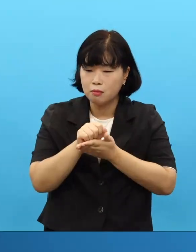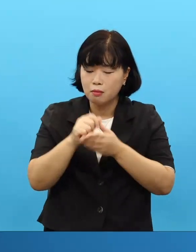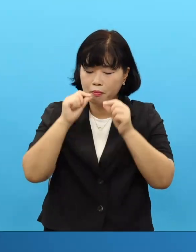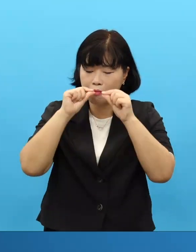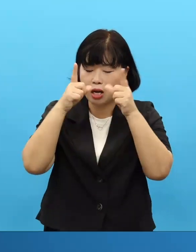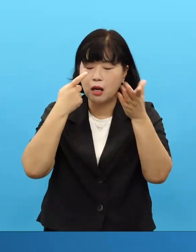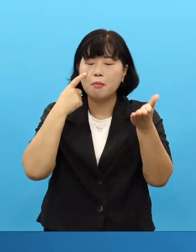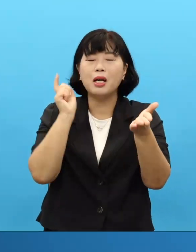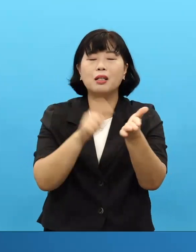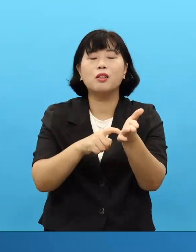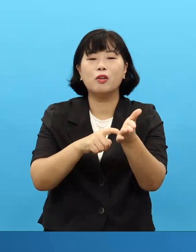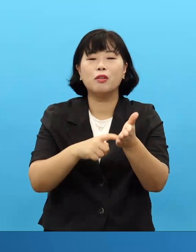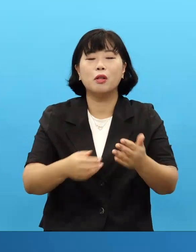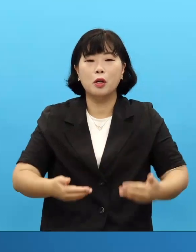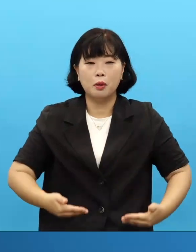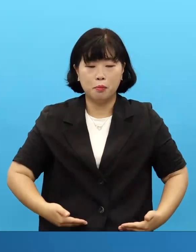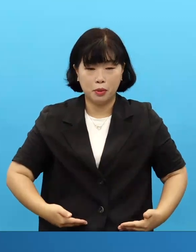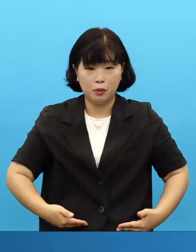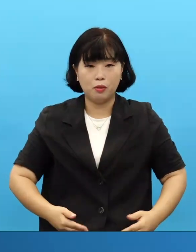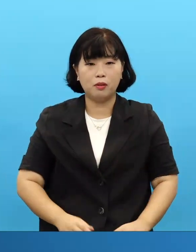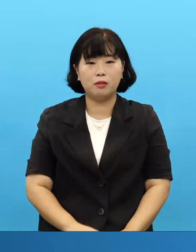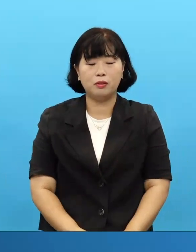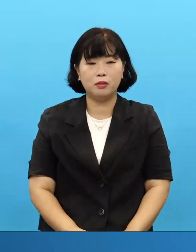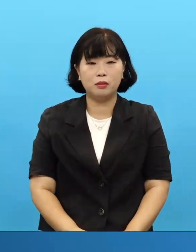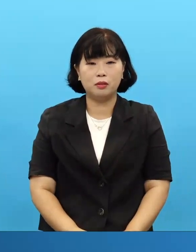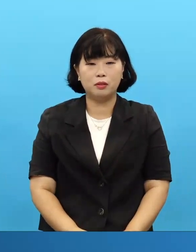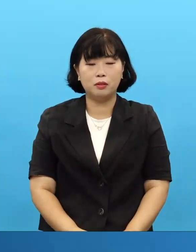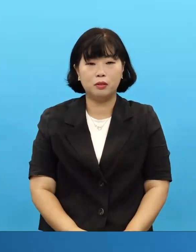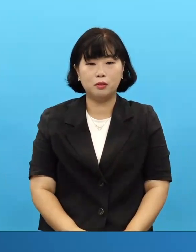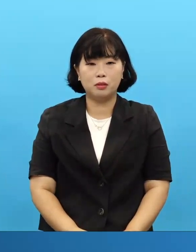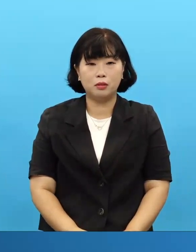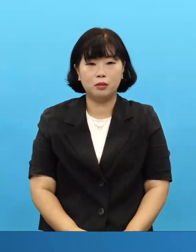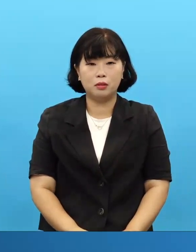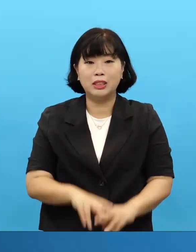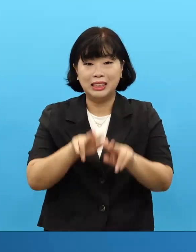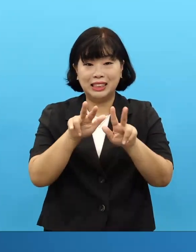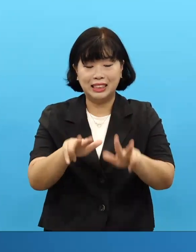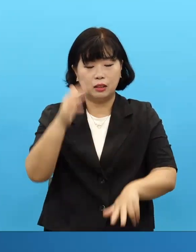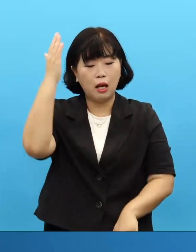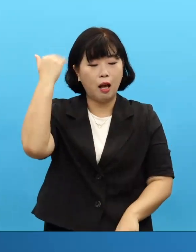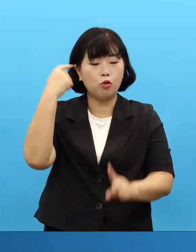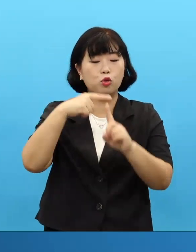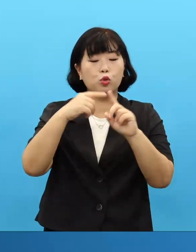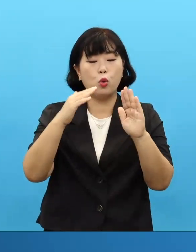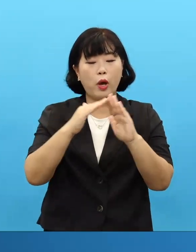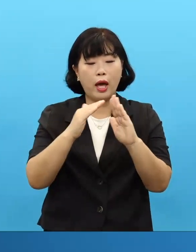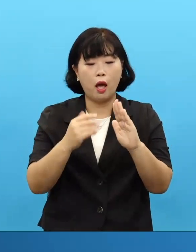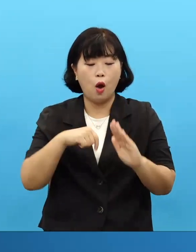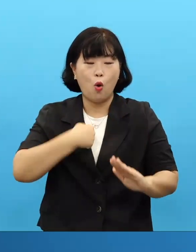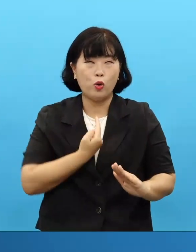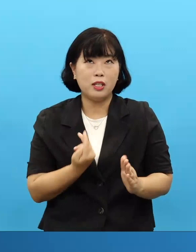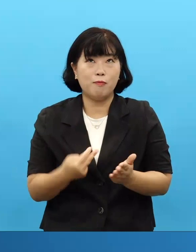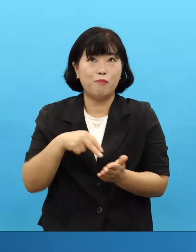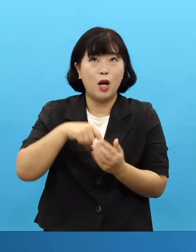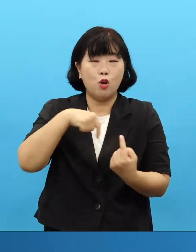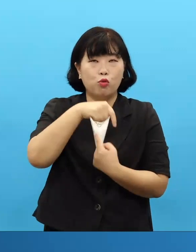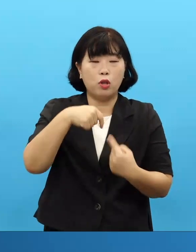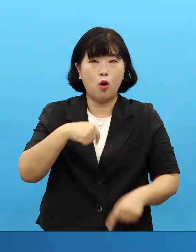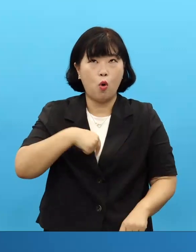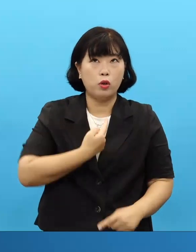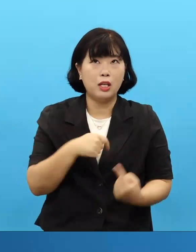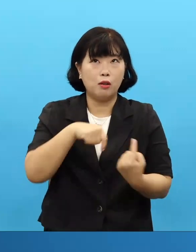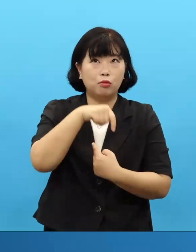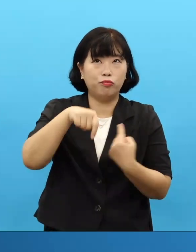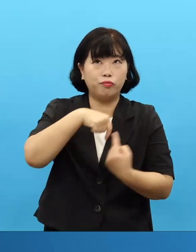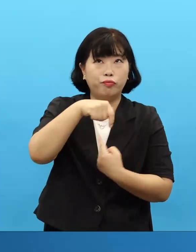언약을 잡아야 되는데 미자립 교회가 60 내지 70%. And you, inside of the word of God, you must hold on to the covenant. But we